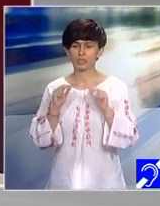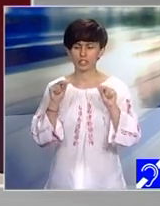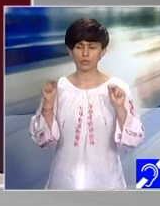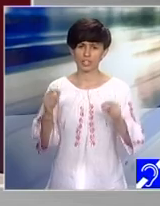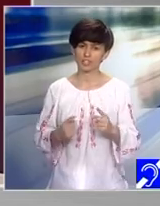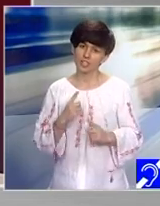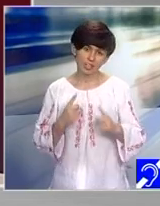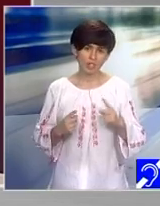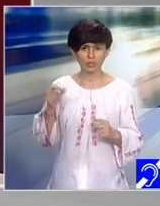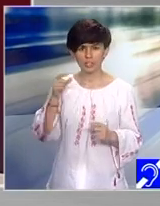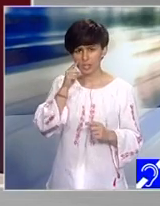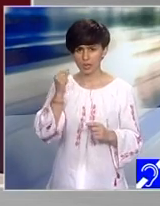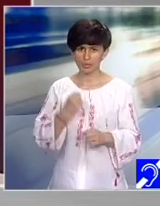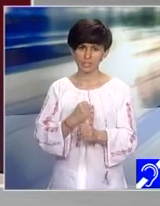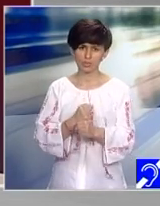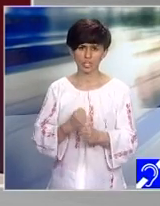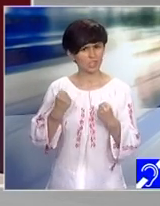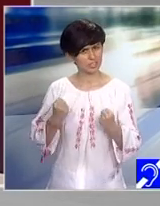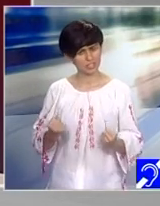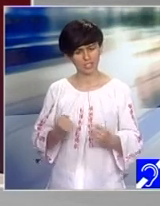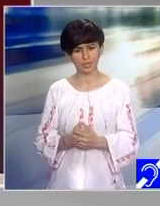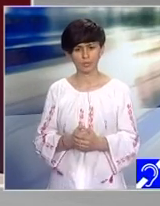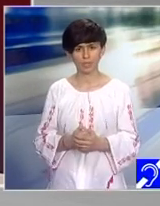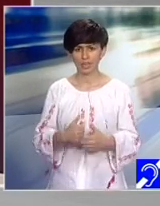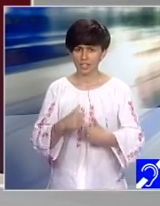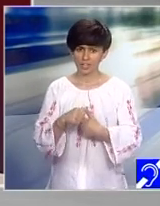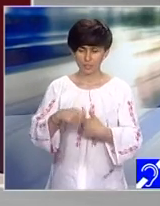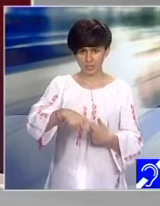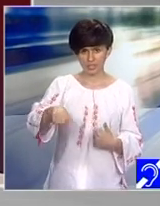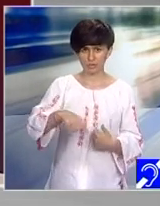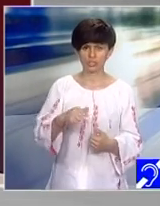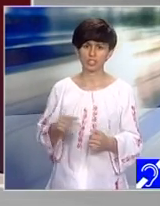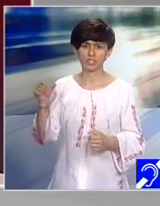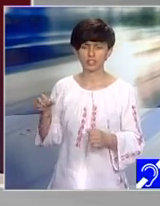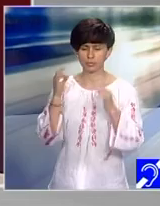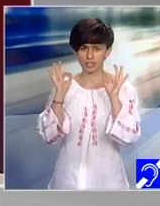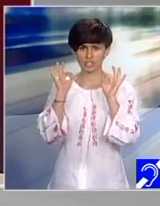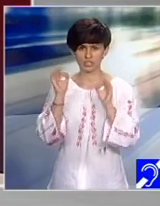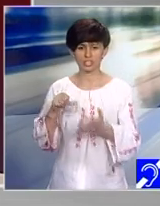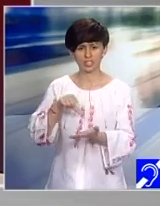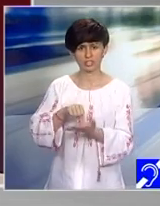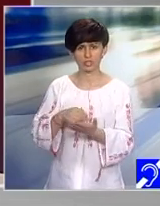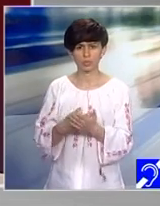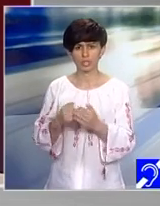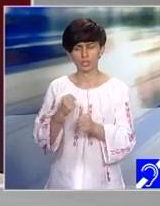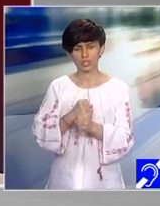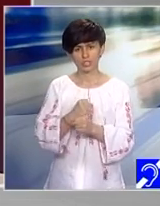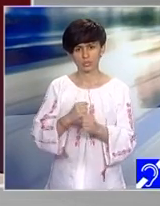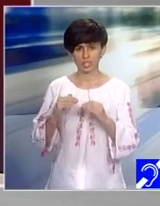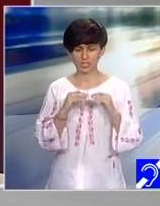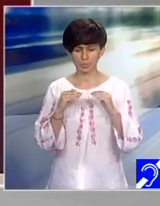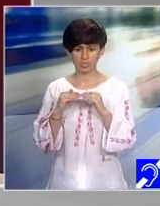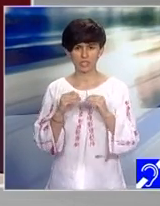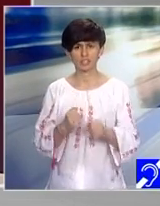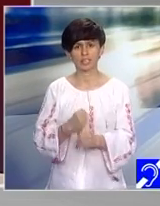greu. Prietenii noștri, specialiștii de la Centrul pentru Studierea Democrației, au scos acest